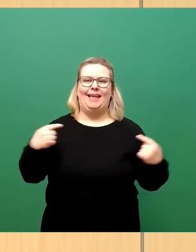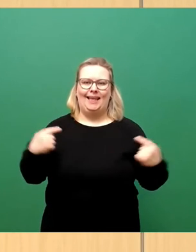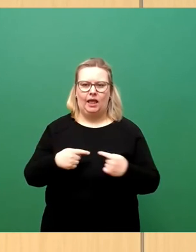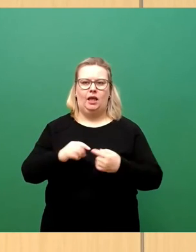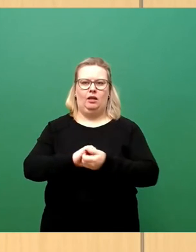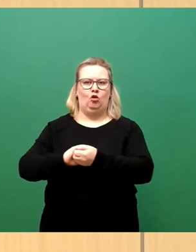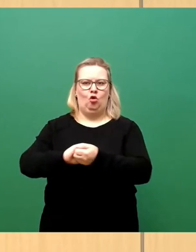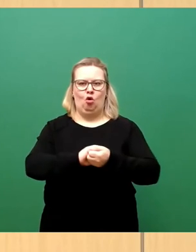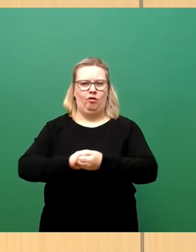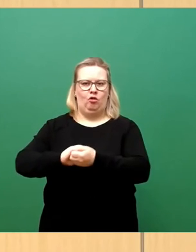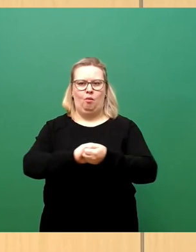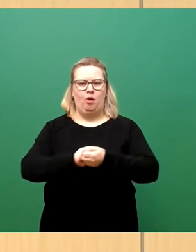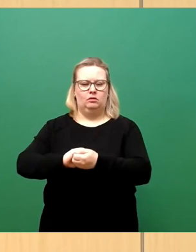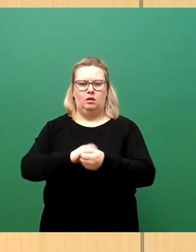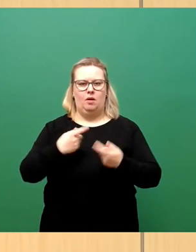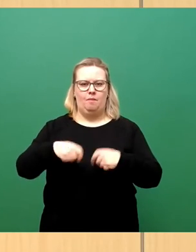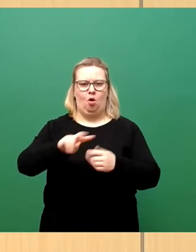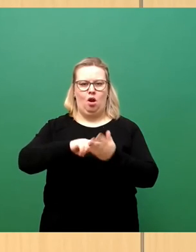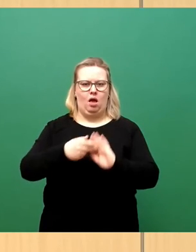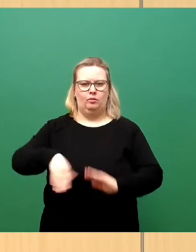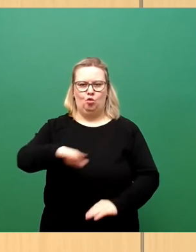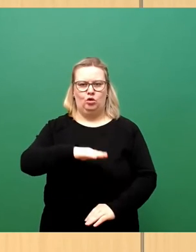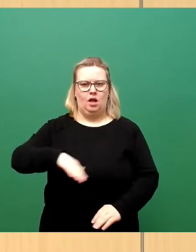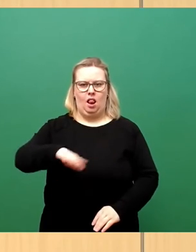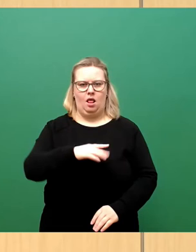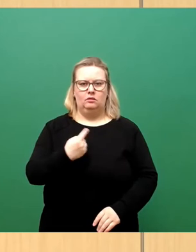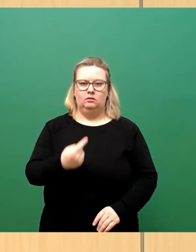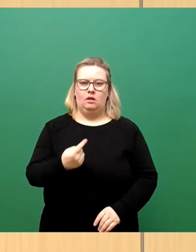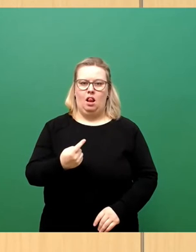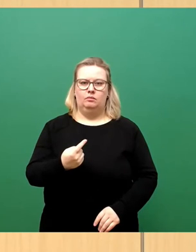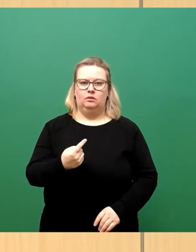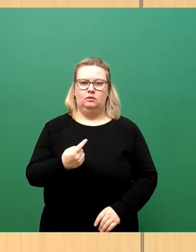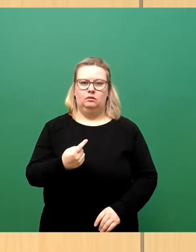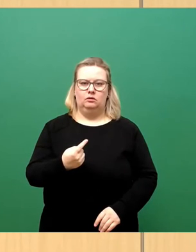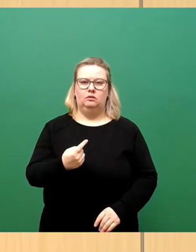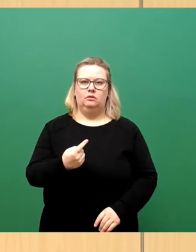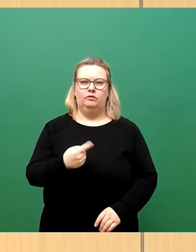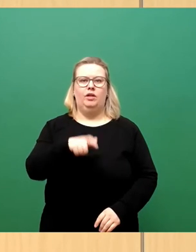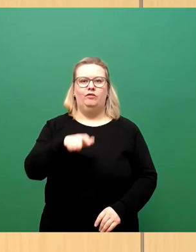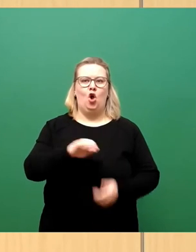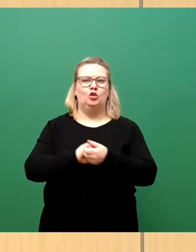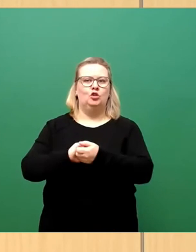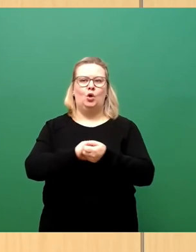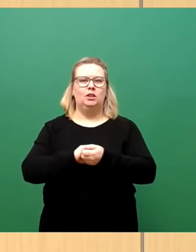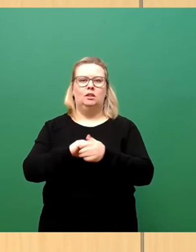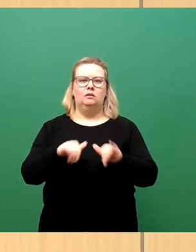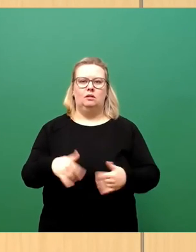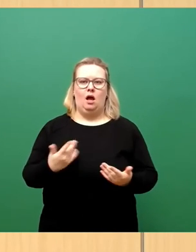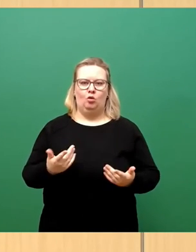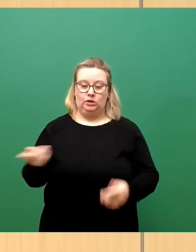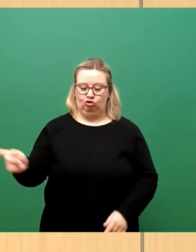draus geworden, aus der einen Stadträtin, die in der Volkssolidarität ist und von ihr hierher entsendet worden